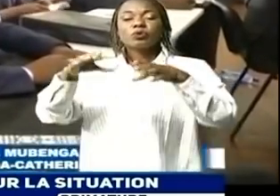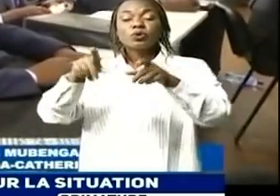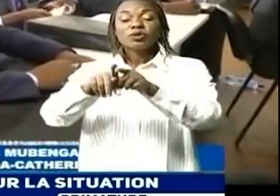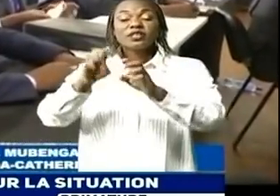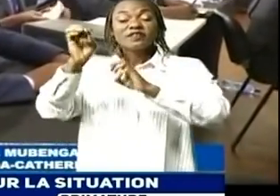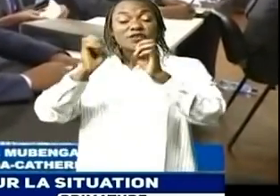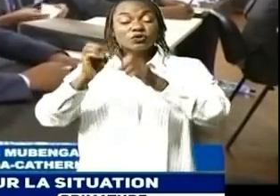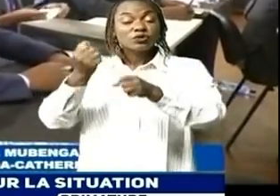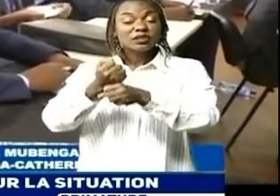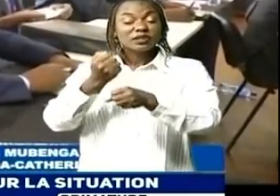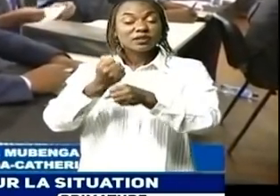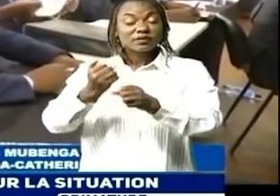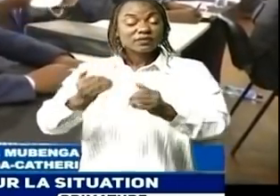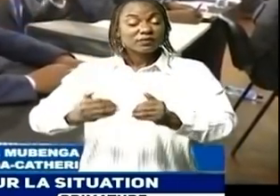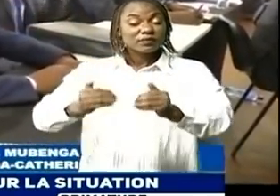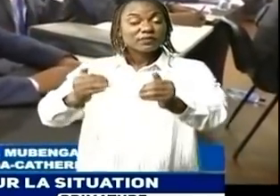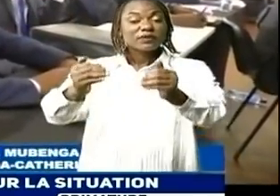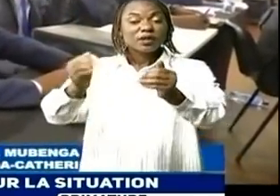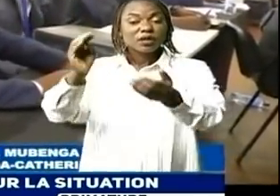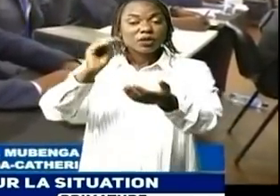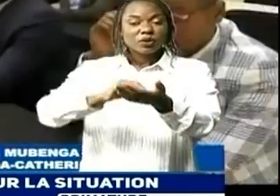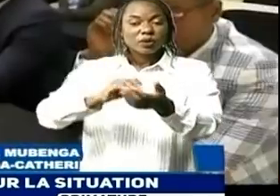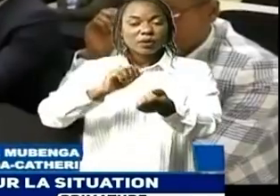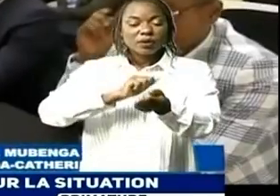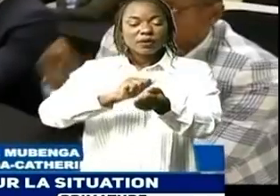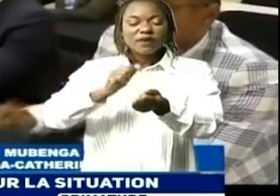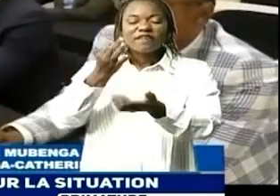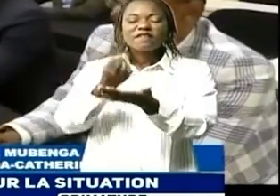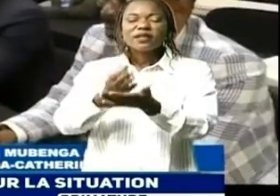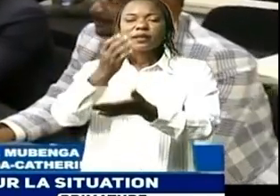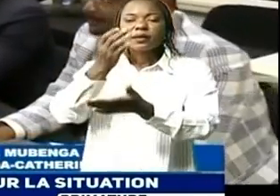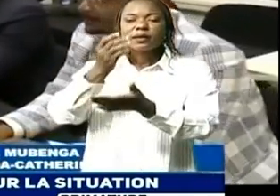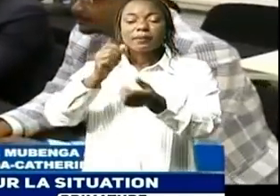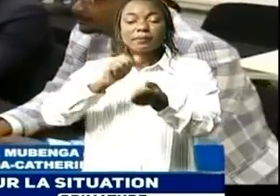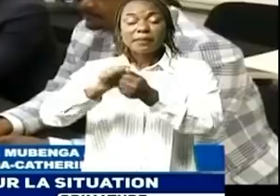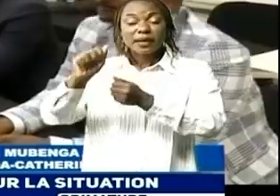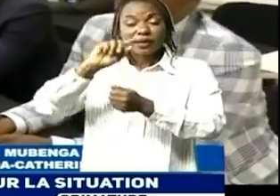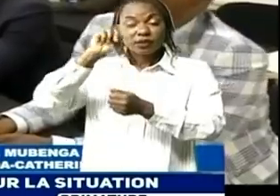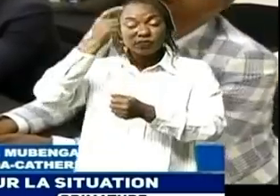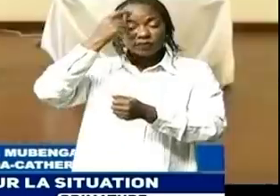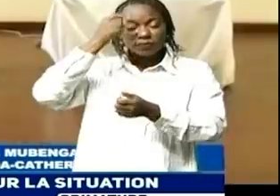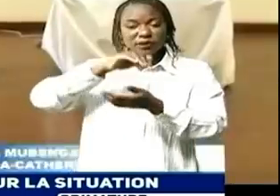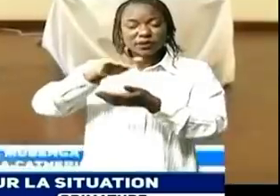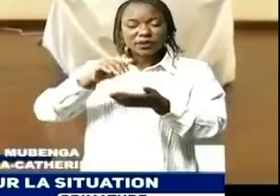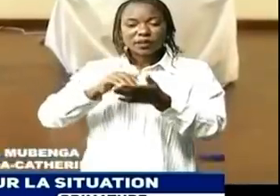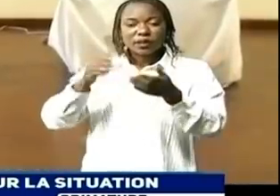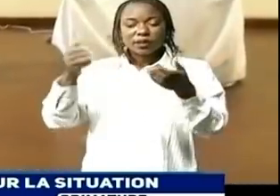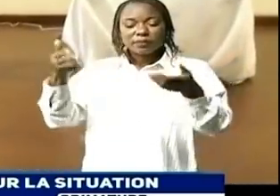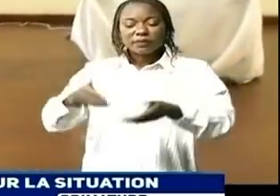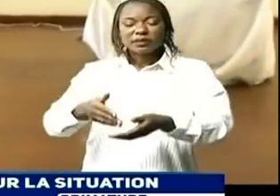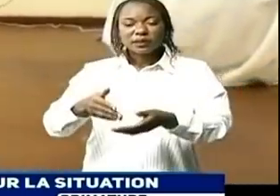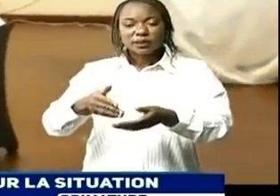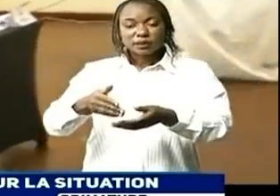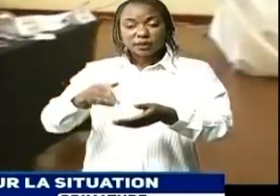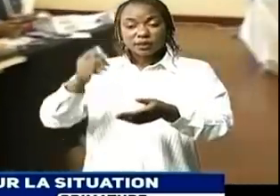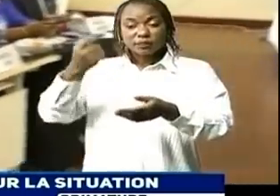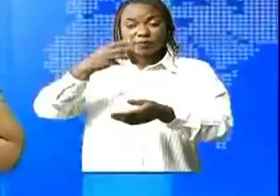L'évaluation des travaux du stade Kinzi, financé par le gouvernement central, est aussi l'une des raisons de la présence du Premier ministre à Bounia.